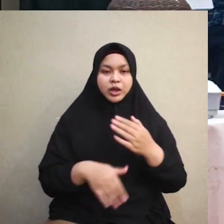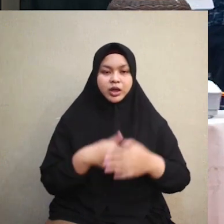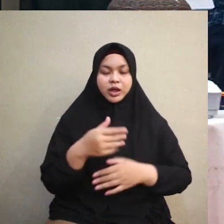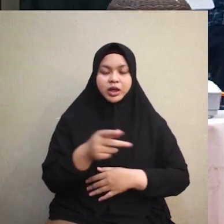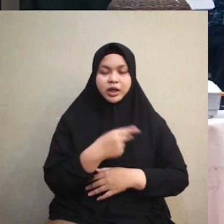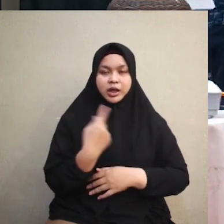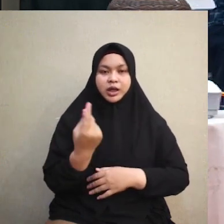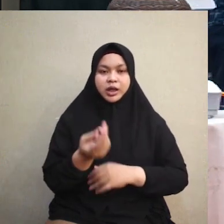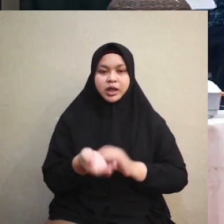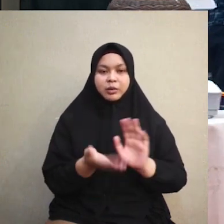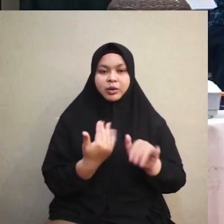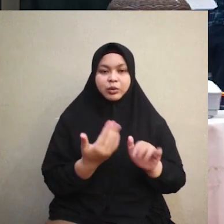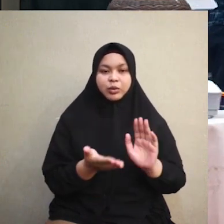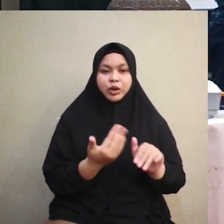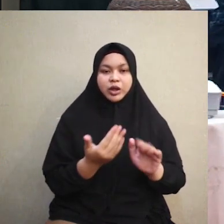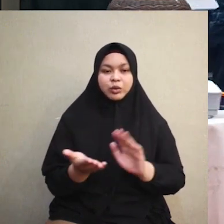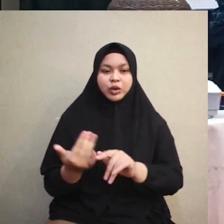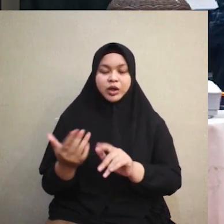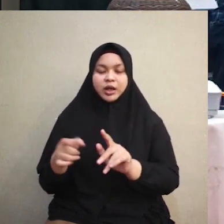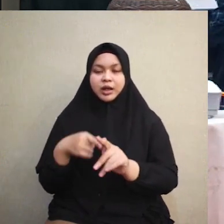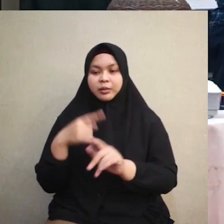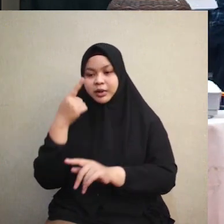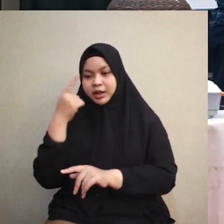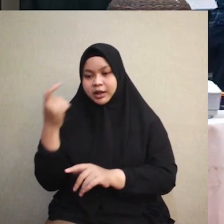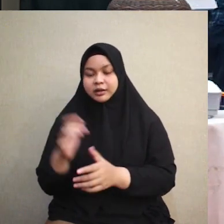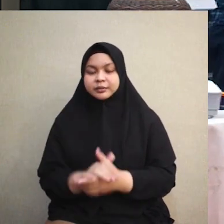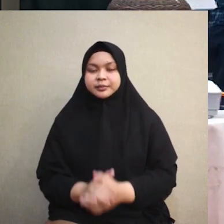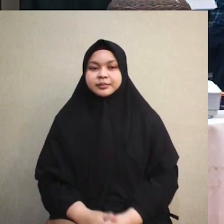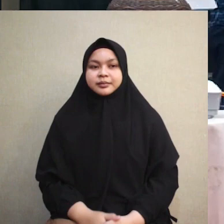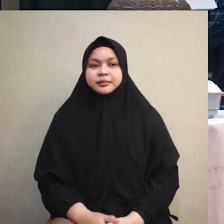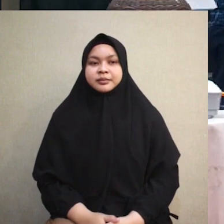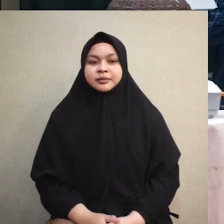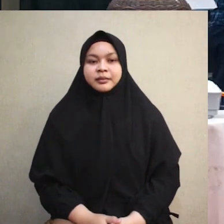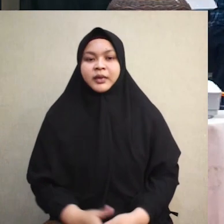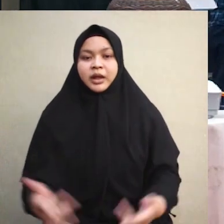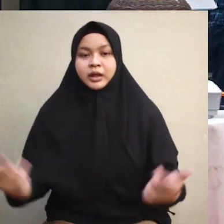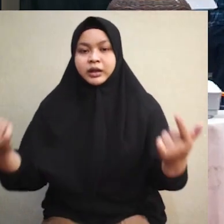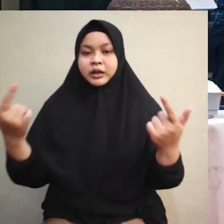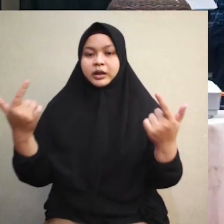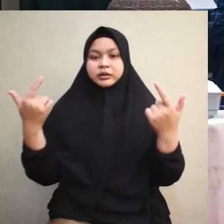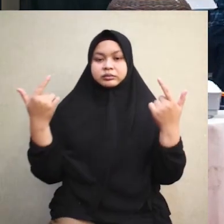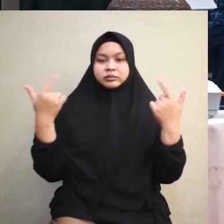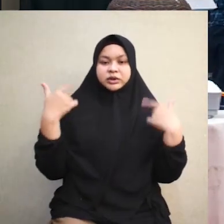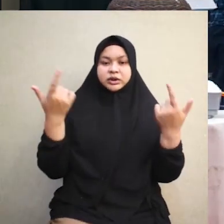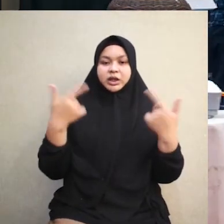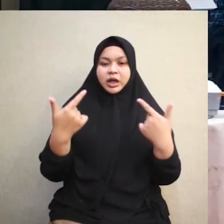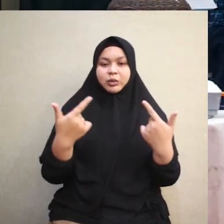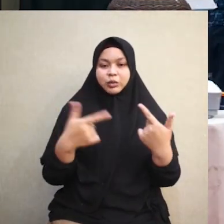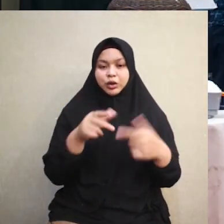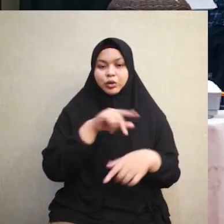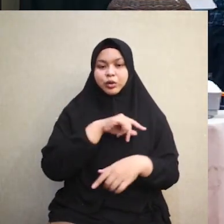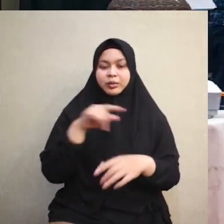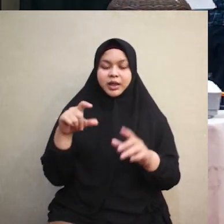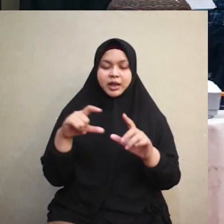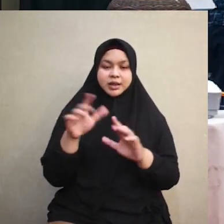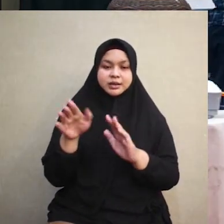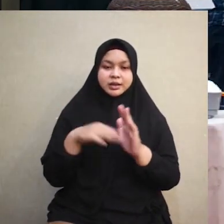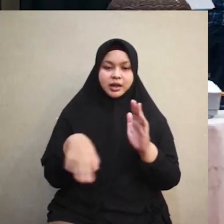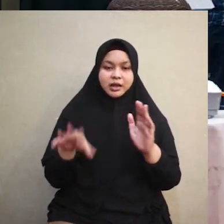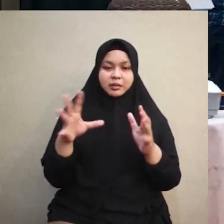berulang terus kita dihakimi kira-kira gitu ya dihakimi oleh komitesi RTD